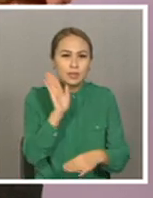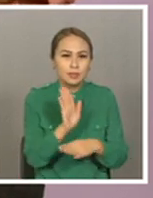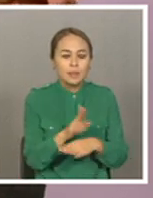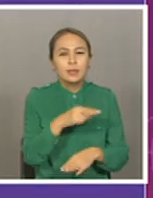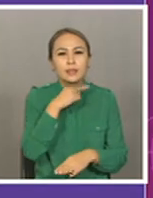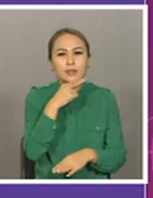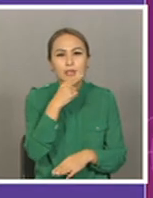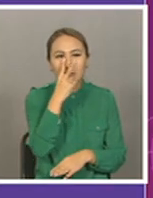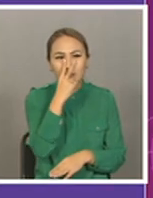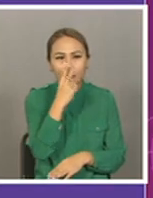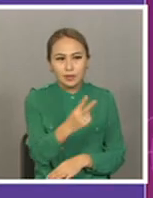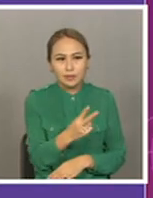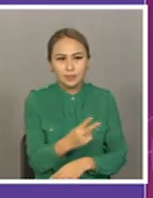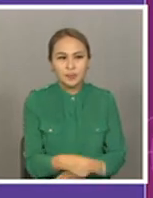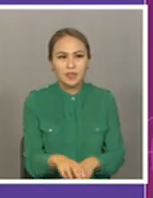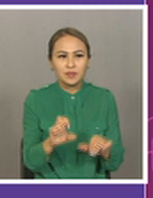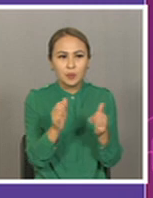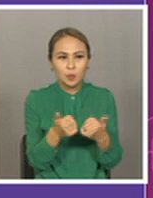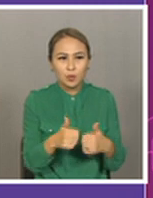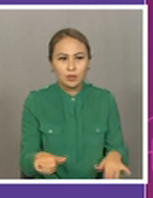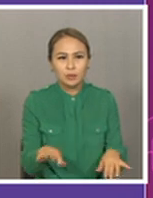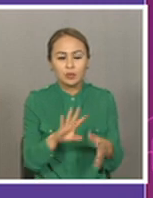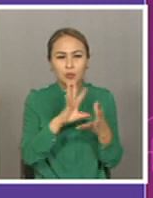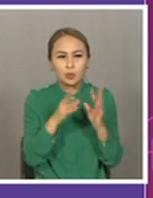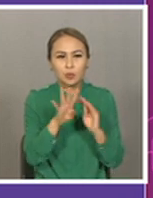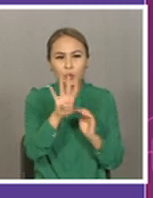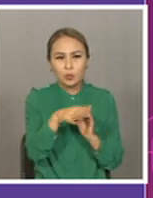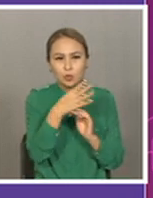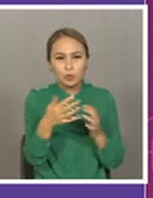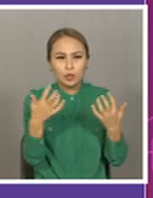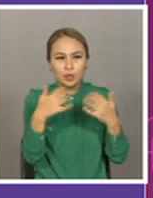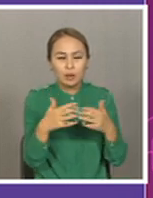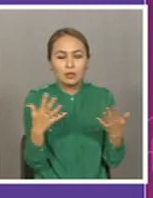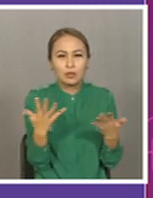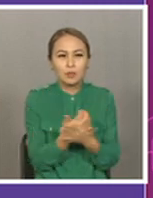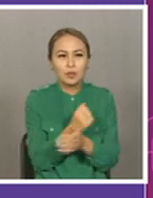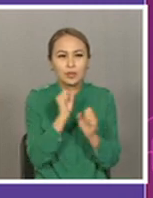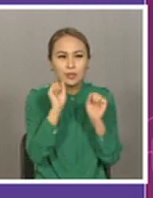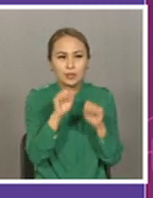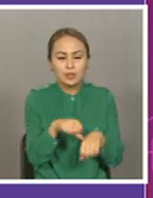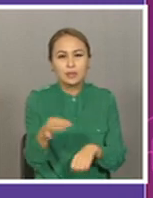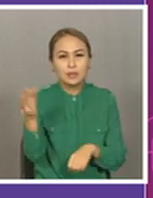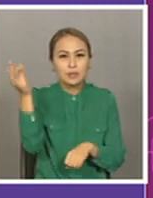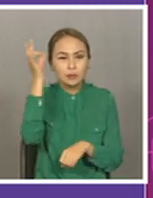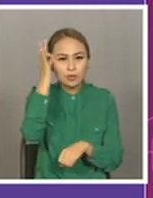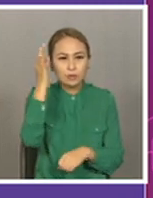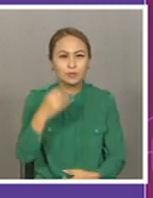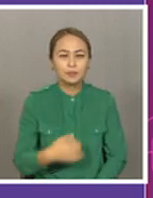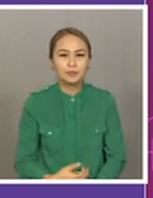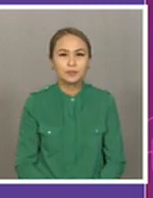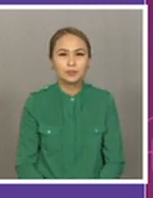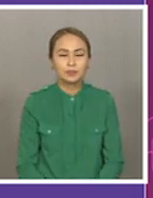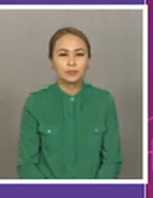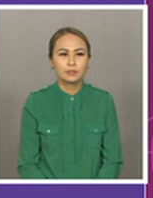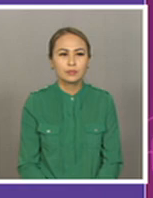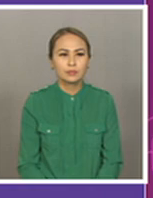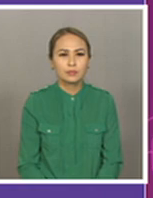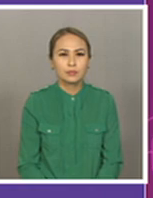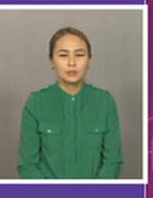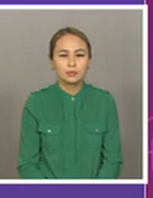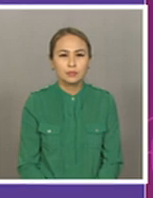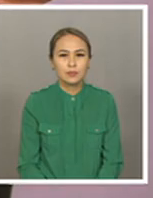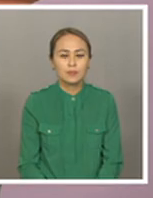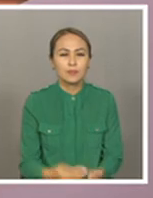назар аударайық. Фигураның ауданын торкөз бойынша қалай табу керектігін еске түсірейік.